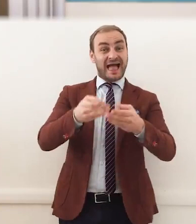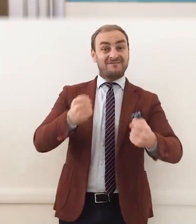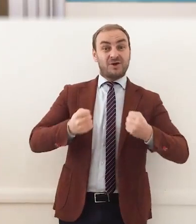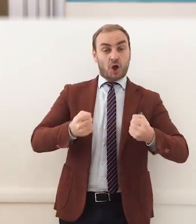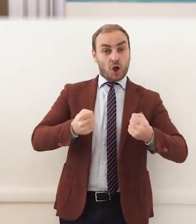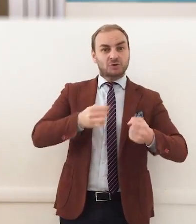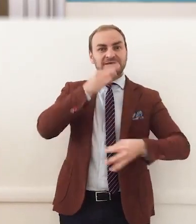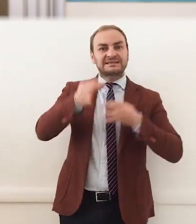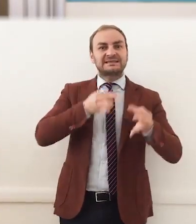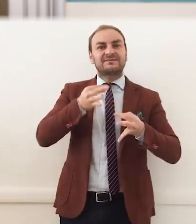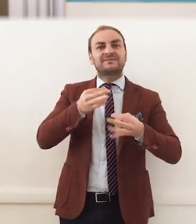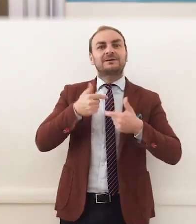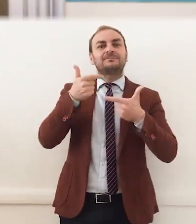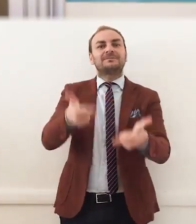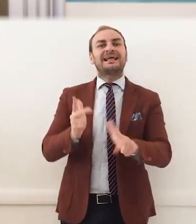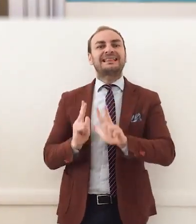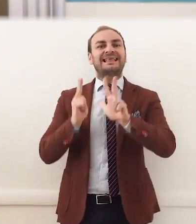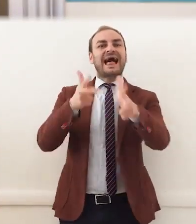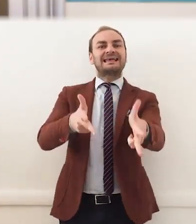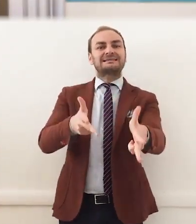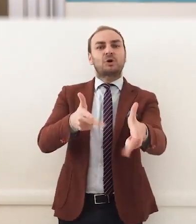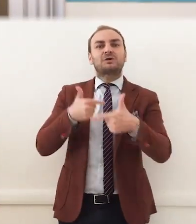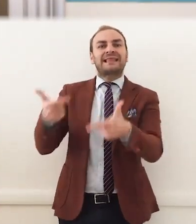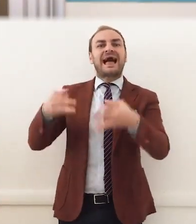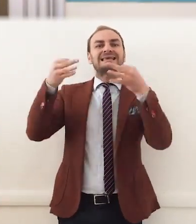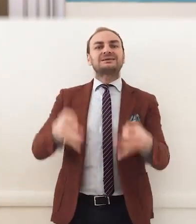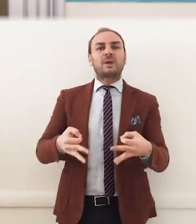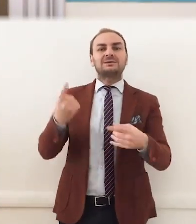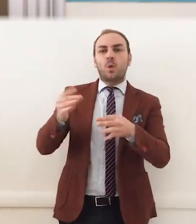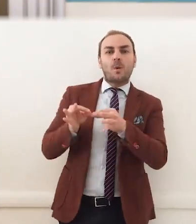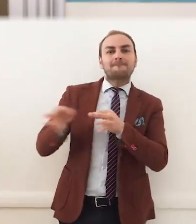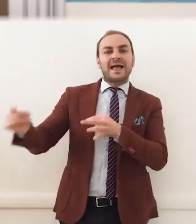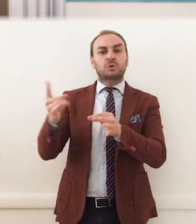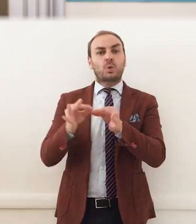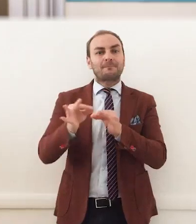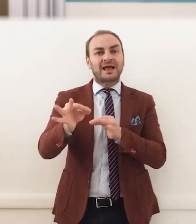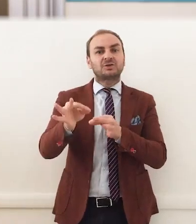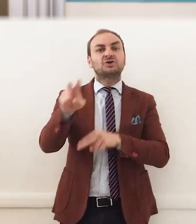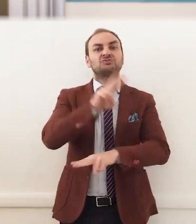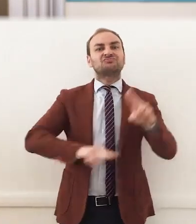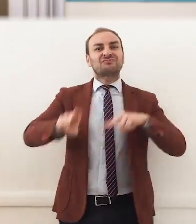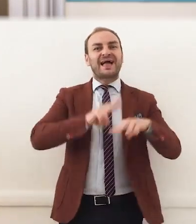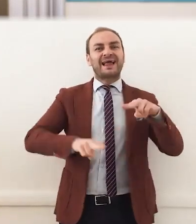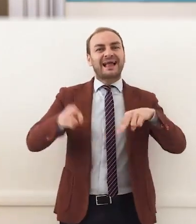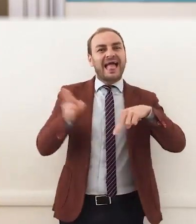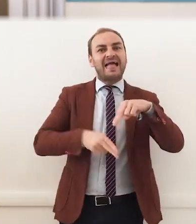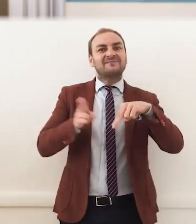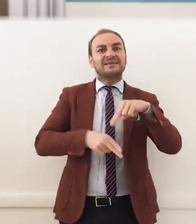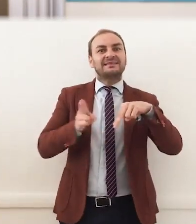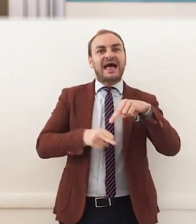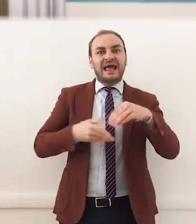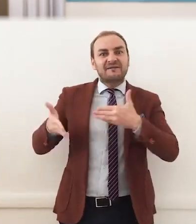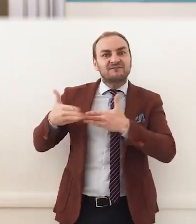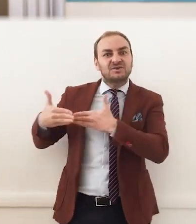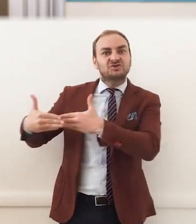possono garantire il trasporto con maggiore sicurezza e con minore possibilità di